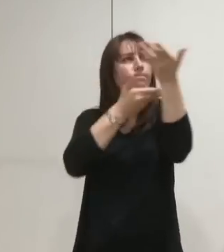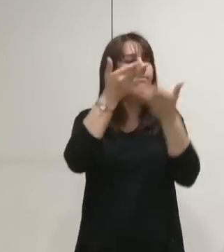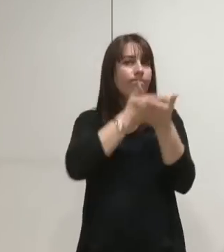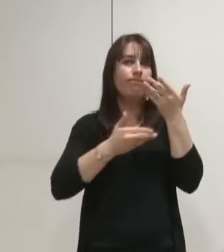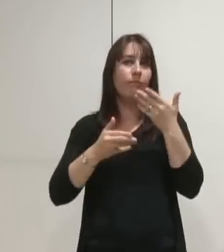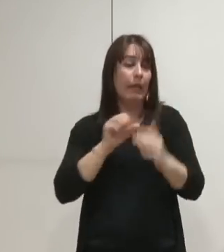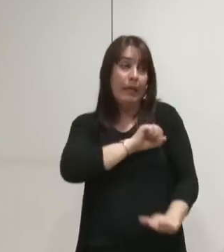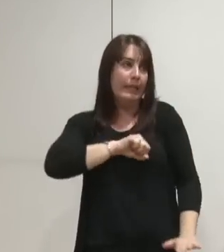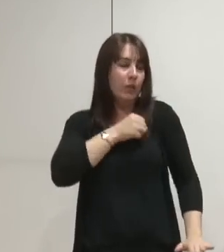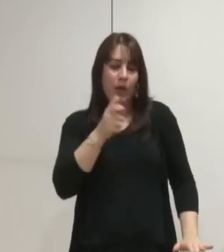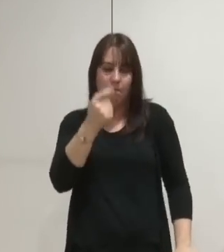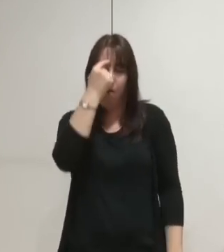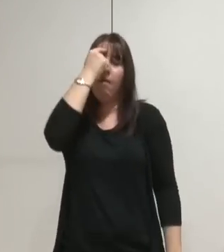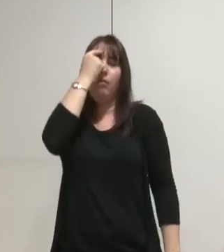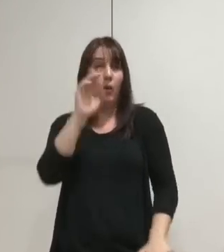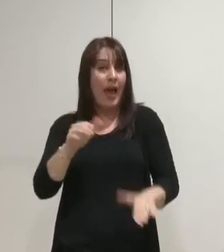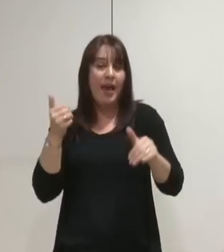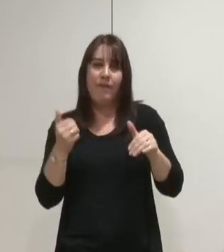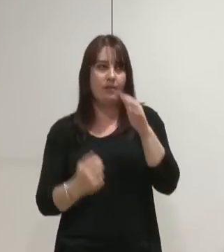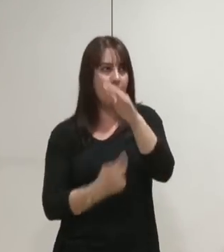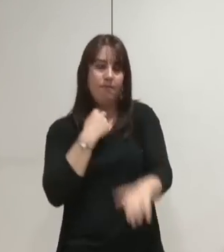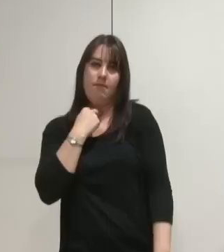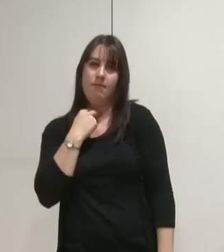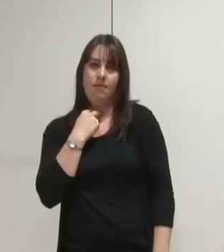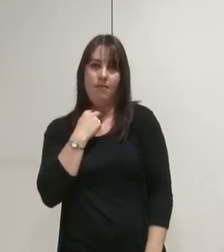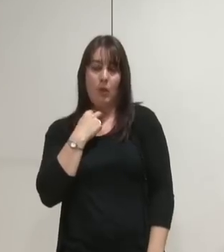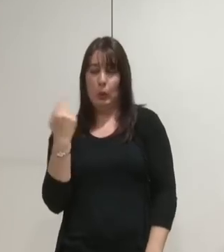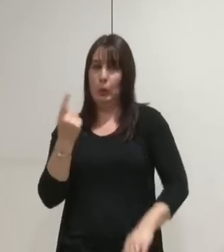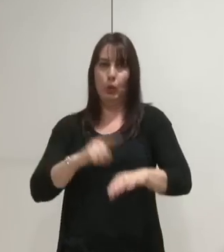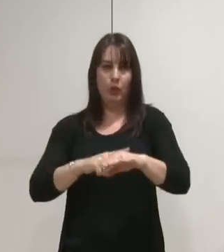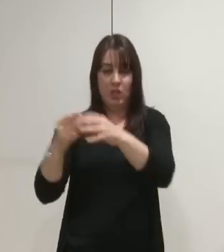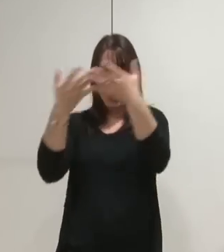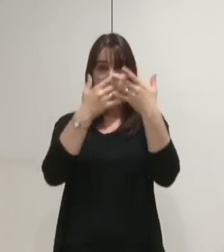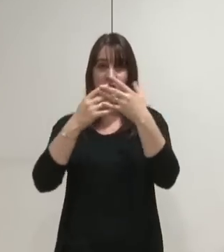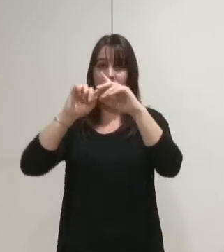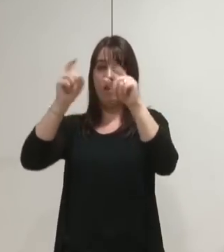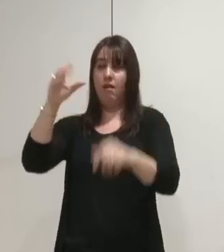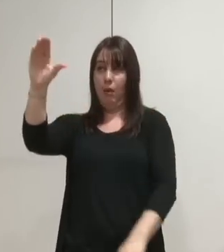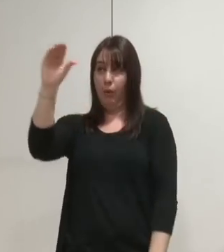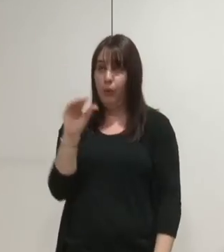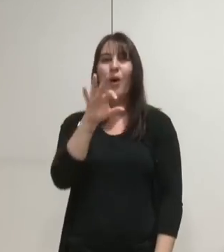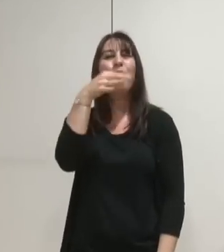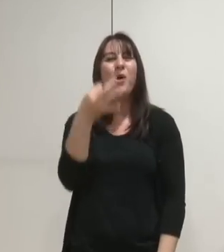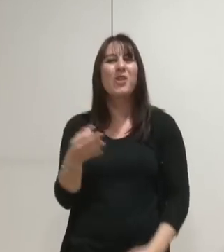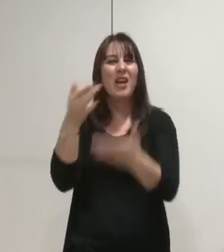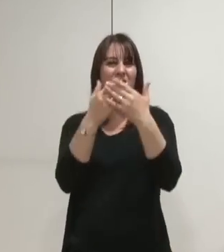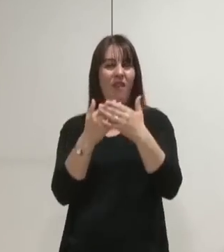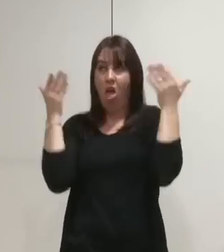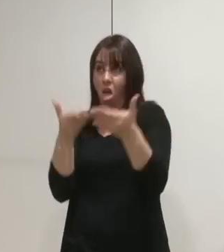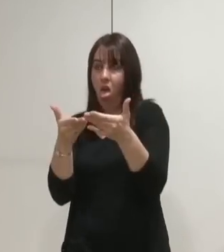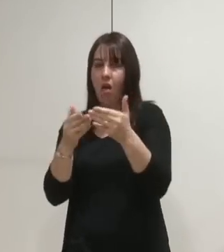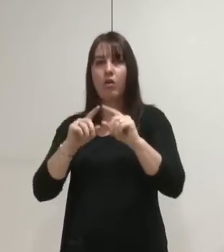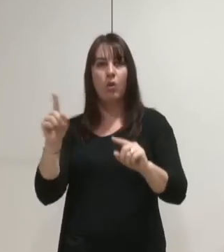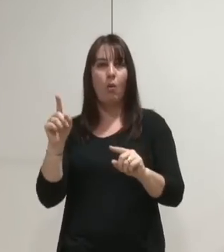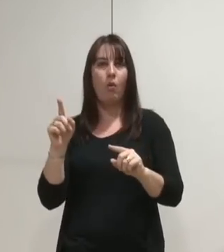excusez-moi c'est le terme qui me vient à l'esprit sur la baisse chiffrée et en pourcentage des moyens de l'État et